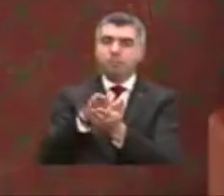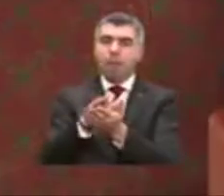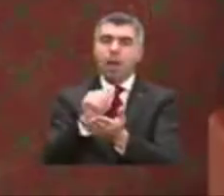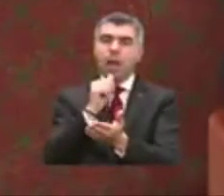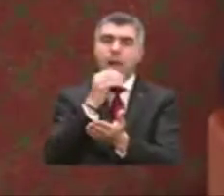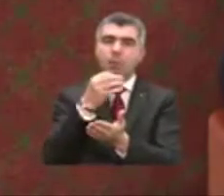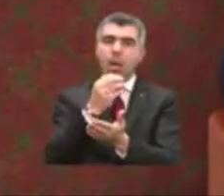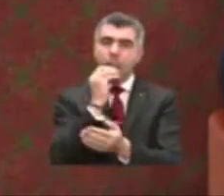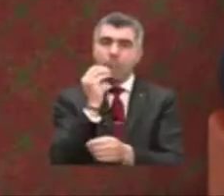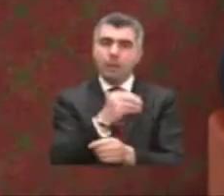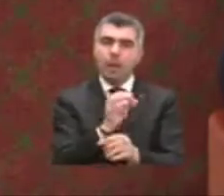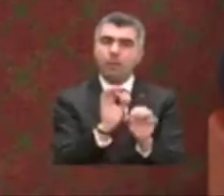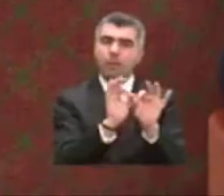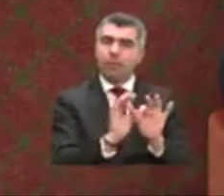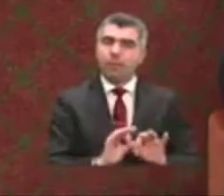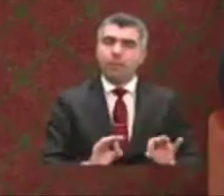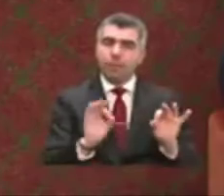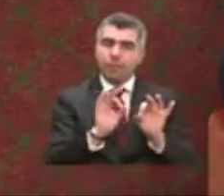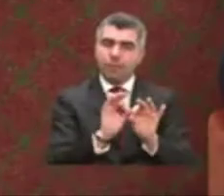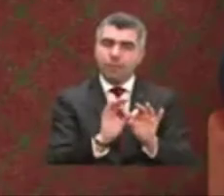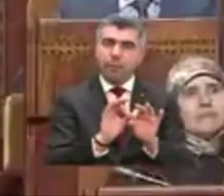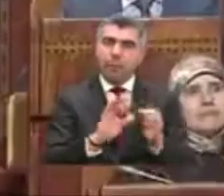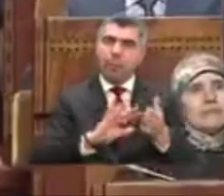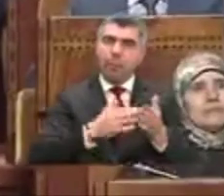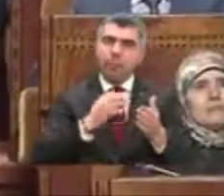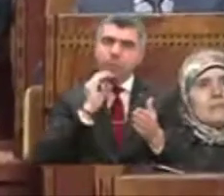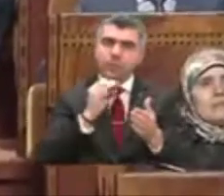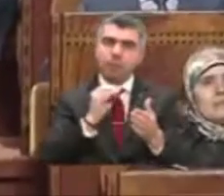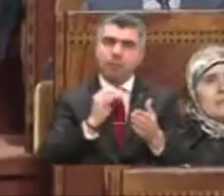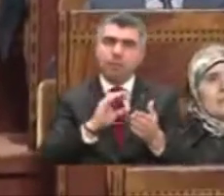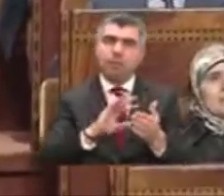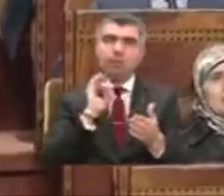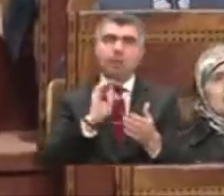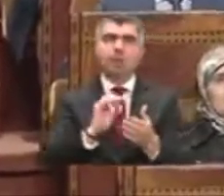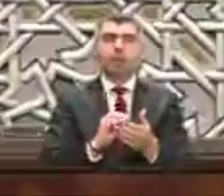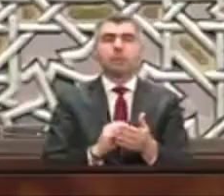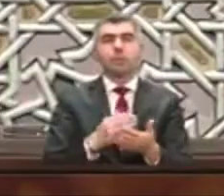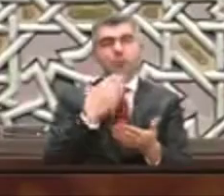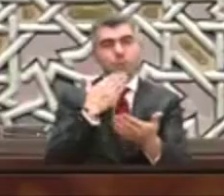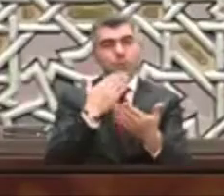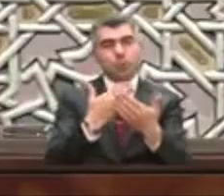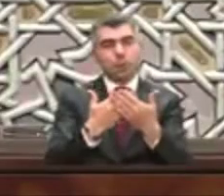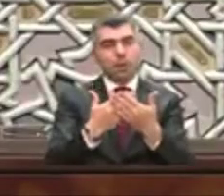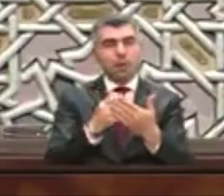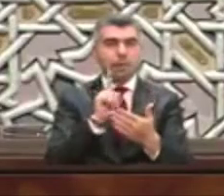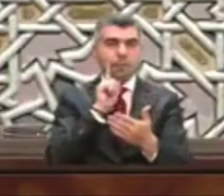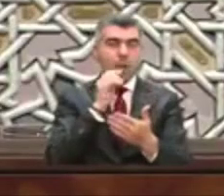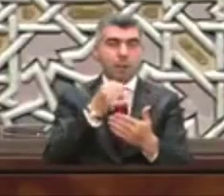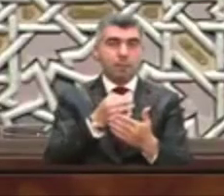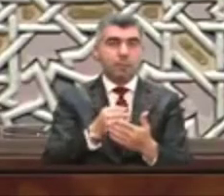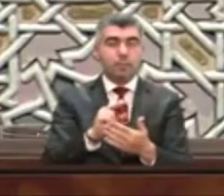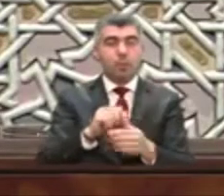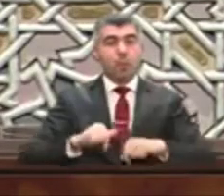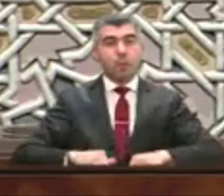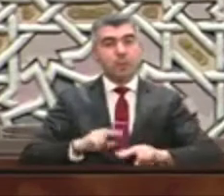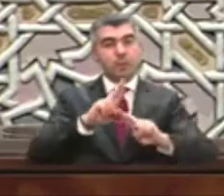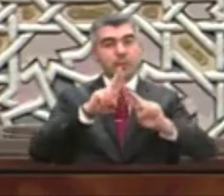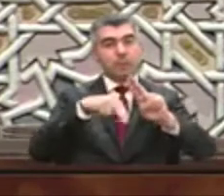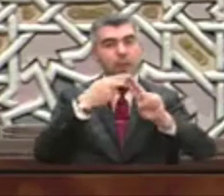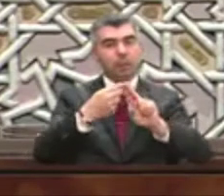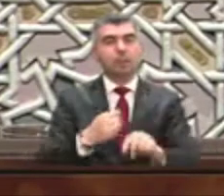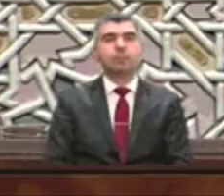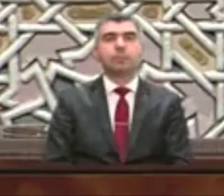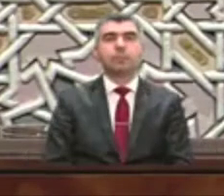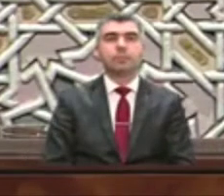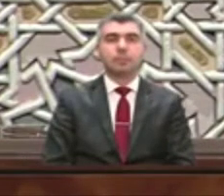الإجراءات والتدابير المتخذة لعقلنة استعمالها وعدم تبذيرها. شكرا السيدة النائبة المحترمة. سيد الوزير لكم الجواب.